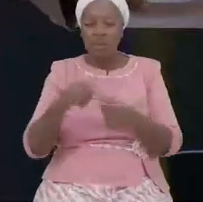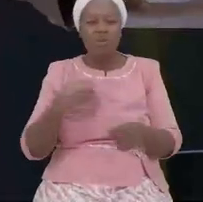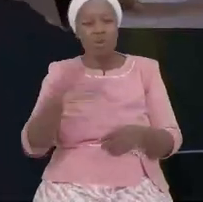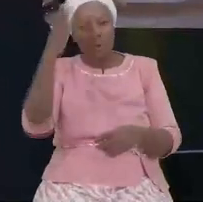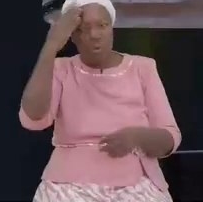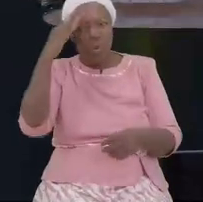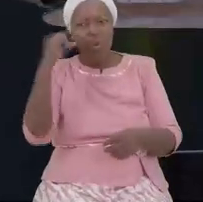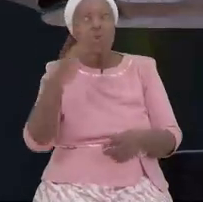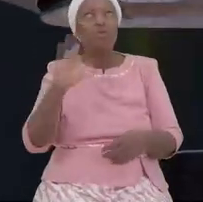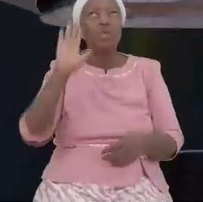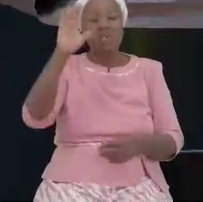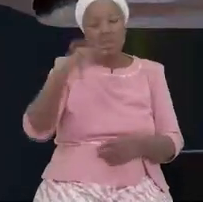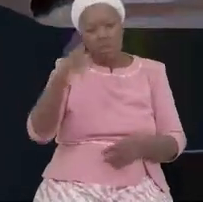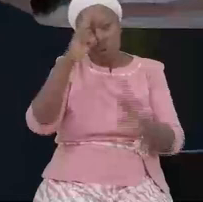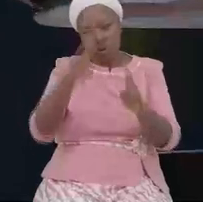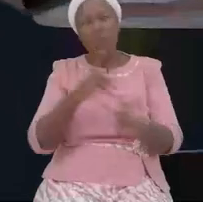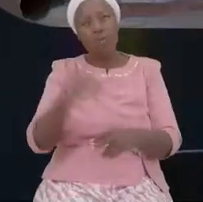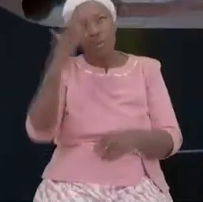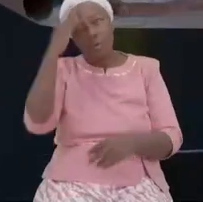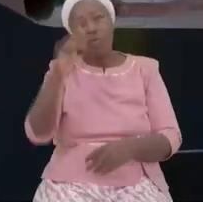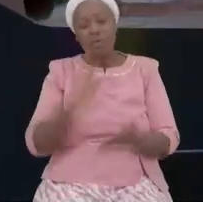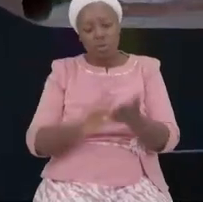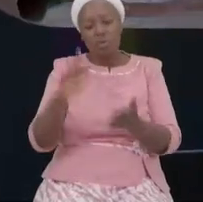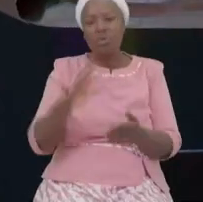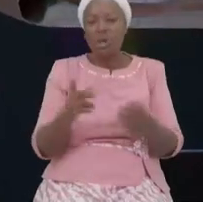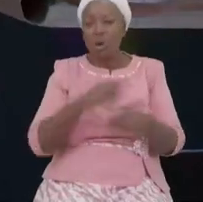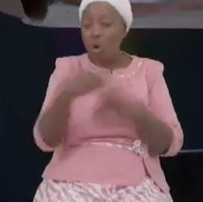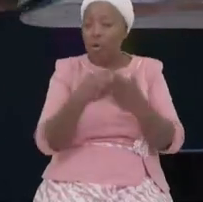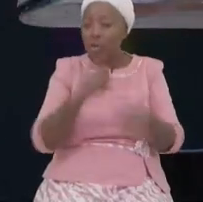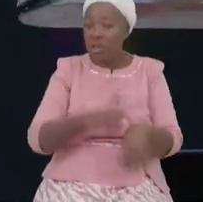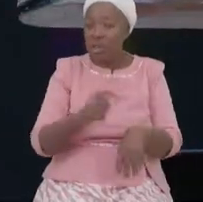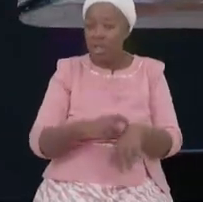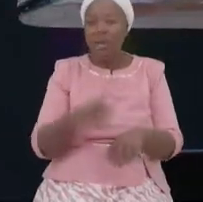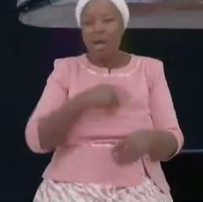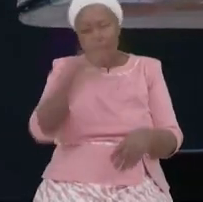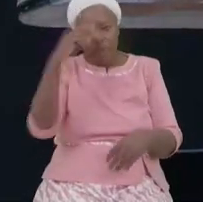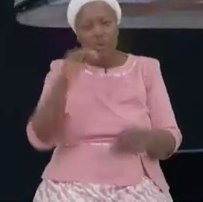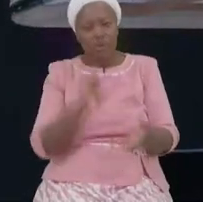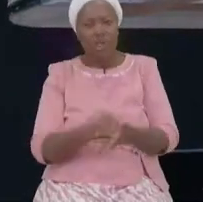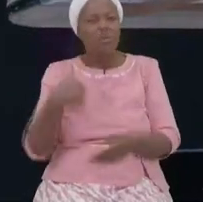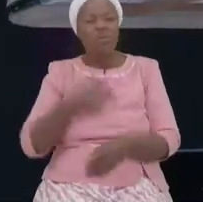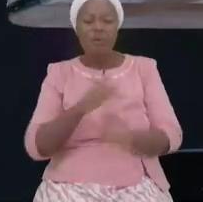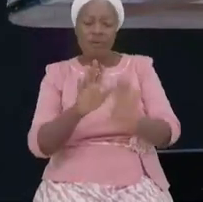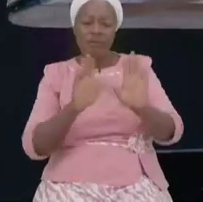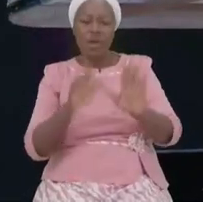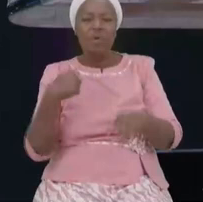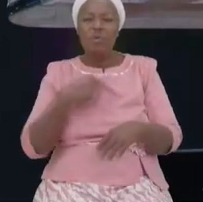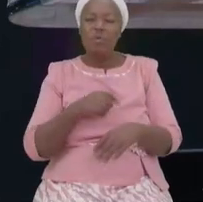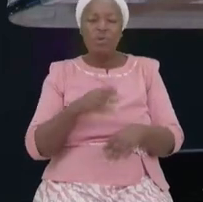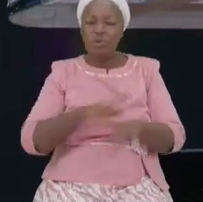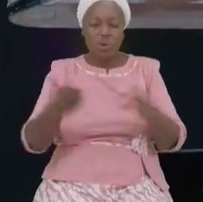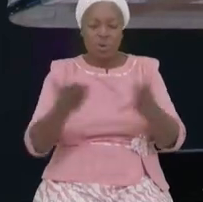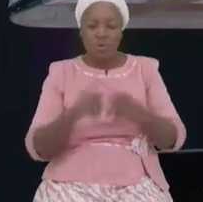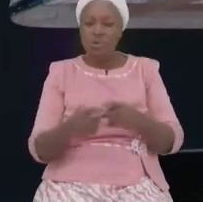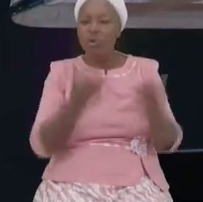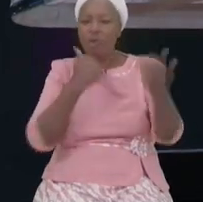honneur, nous sommes conscients de sa gloire à tout moment. Pour cela donc, nous craignons de l'offenser, nous craignons